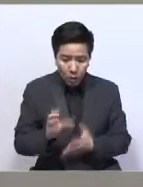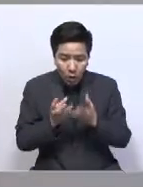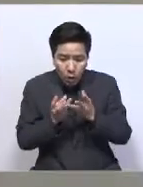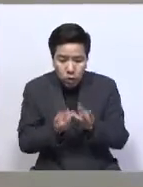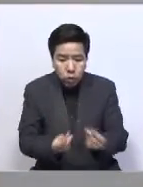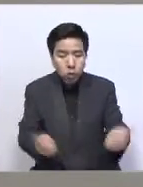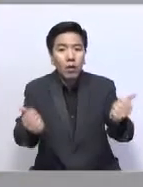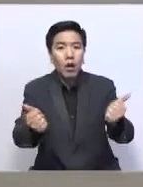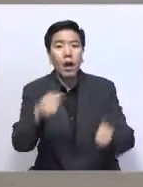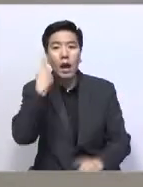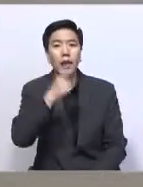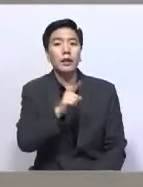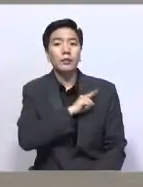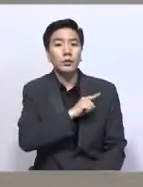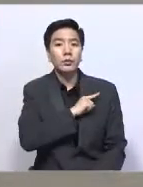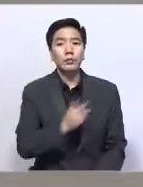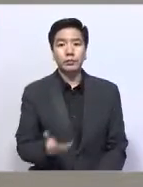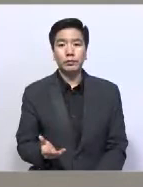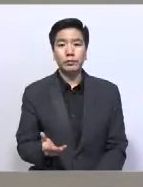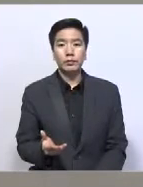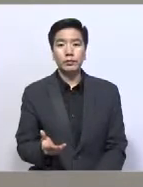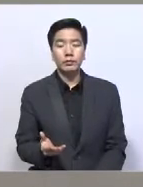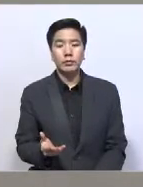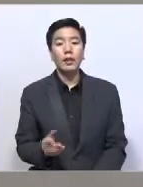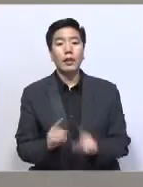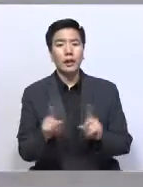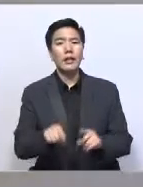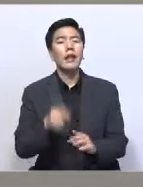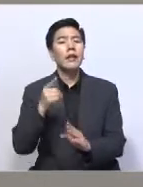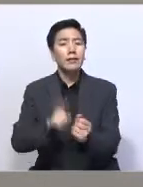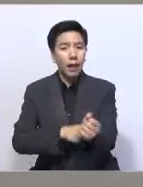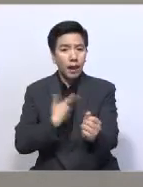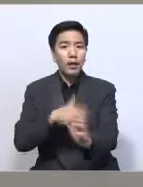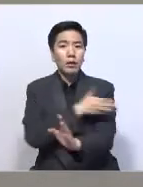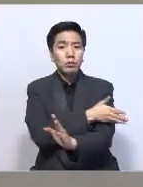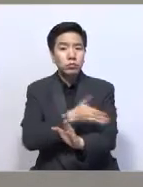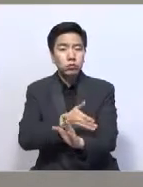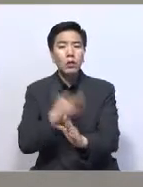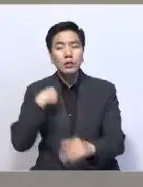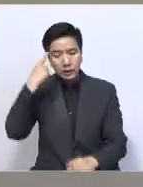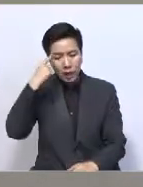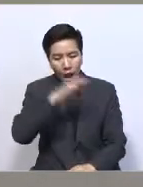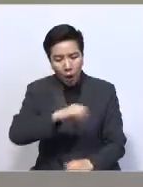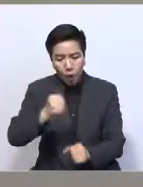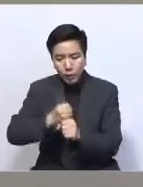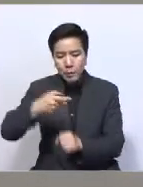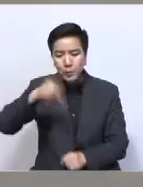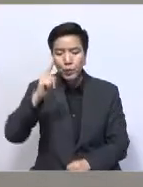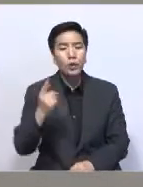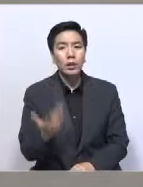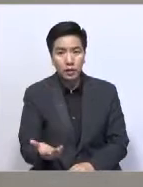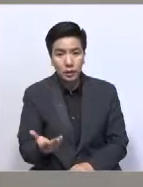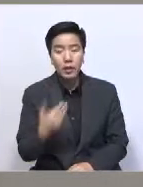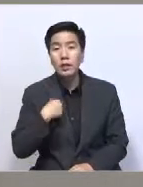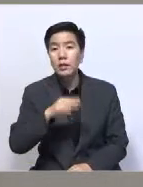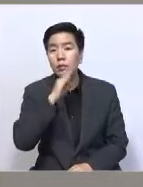ฟไม่ไหม้นะมันต้องมีคนรับผิดชอบนะตรงเนี้ยแต่มันนานแล้วไงอันนี้ก็ต้องดูที่ว่าจะใช้ประโยชน์อย่างอื่นได้ไหมก็เราไปคุยดูซิ